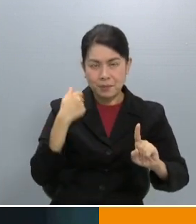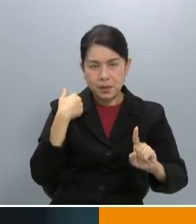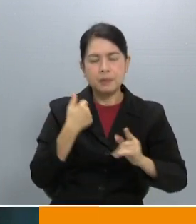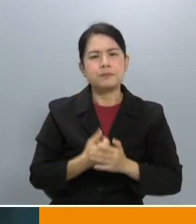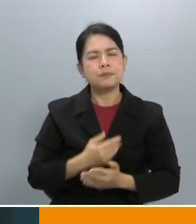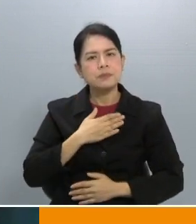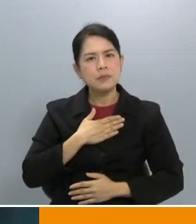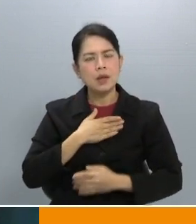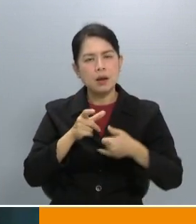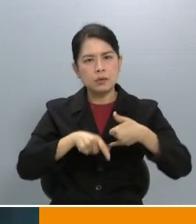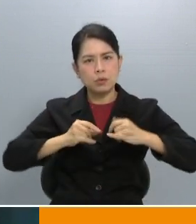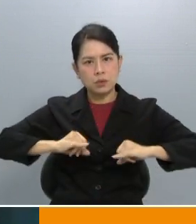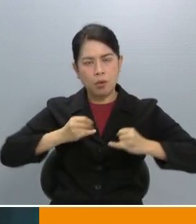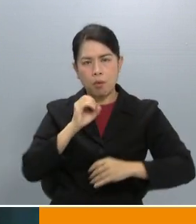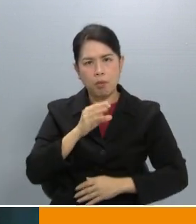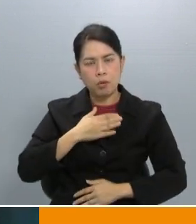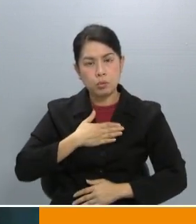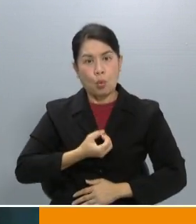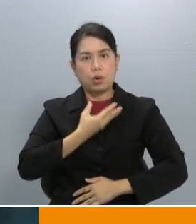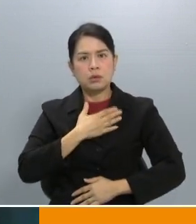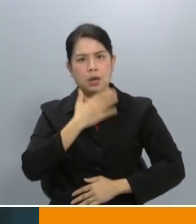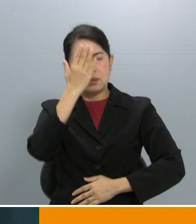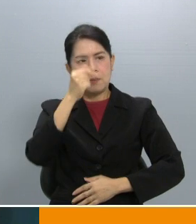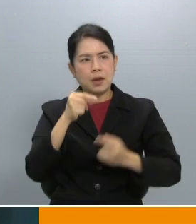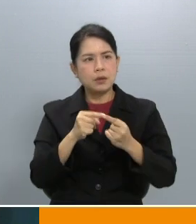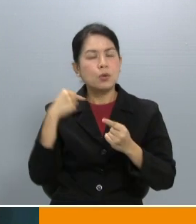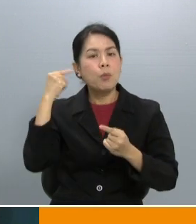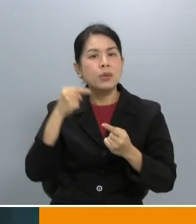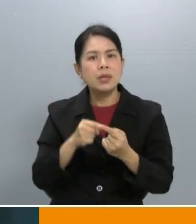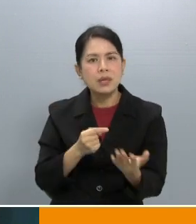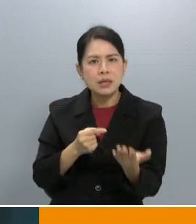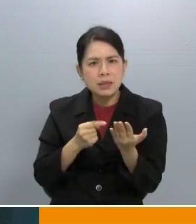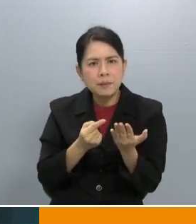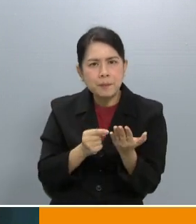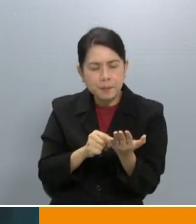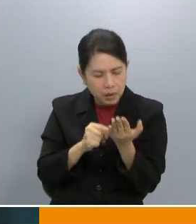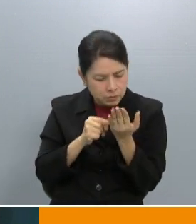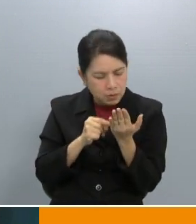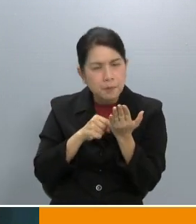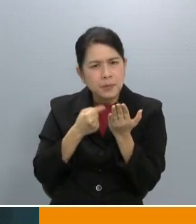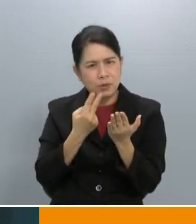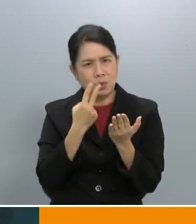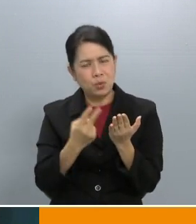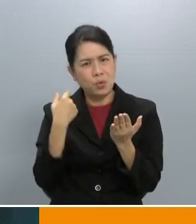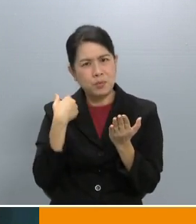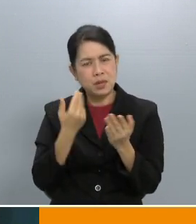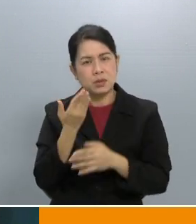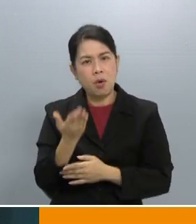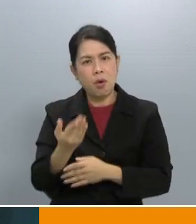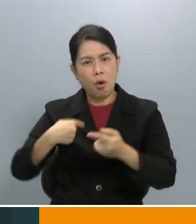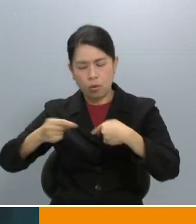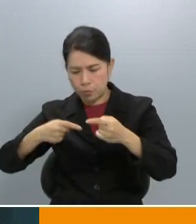สะดุ้งเลยนะคะผู้หญิงคนนี้หยิบปลาหมึกแบบเจาะตาค่ะตอนแรกไม่เห็นว่าเลียแต่มาขอถุงให้ตนหยิบไป